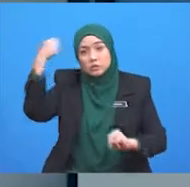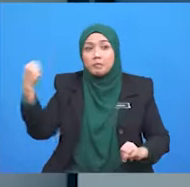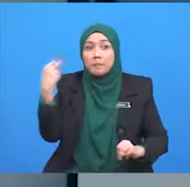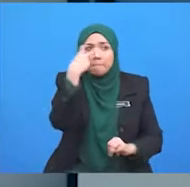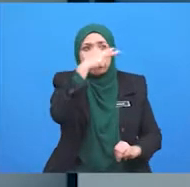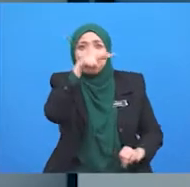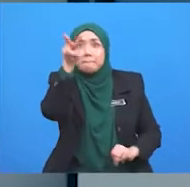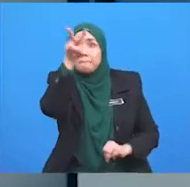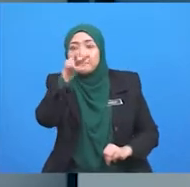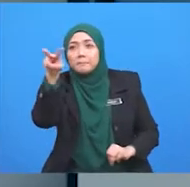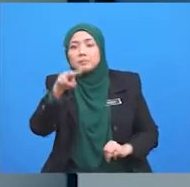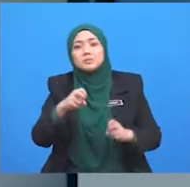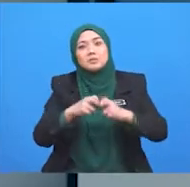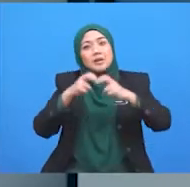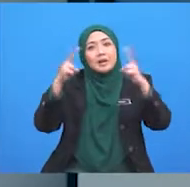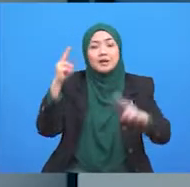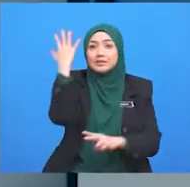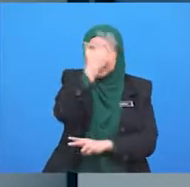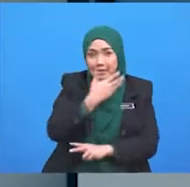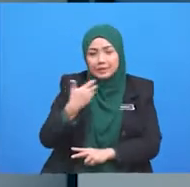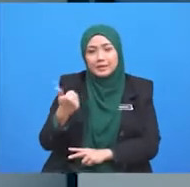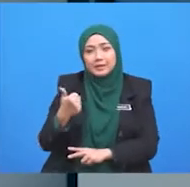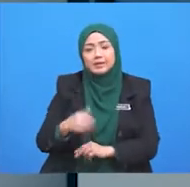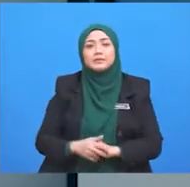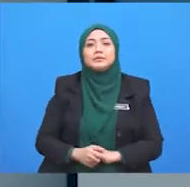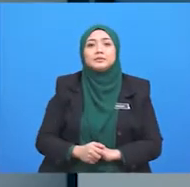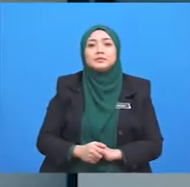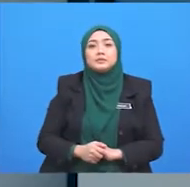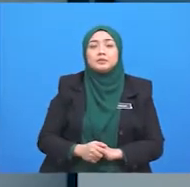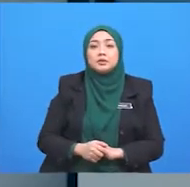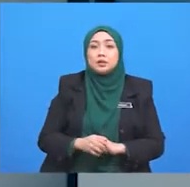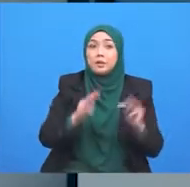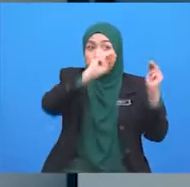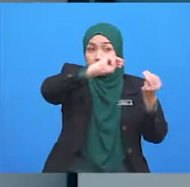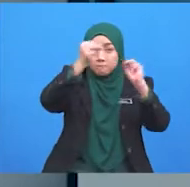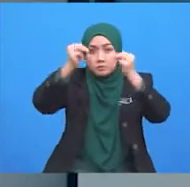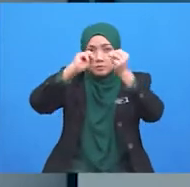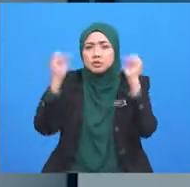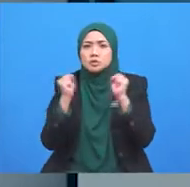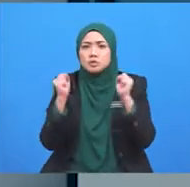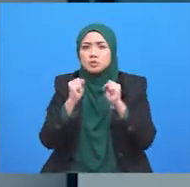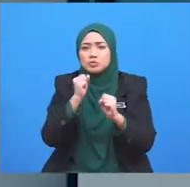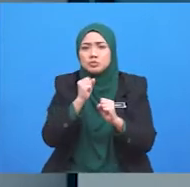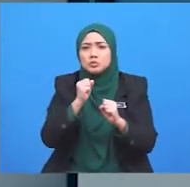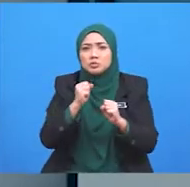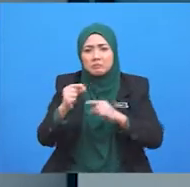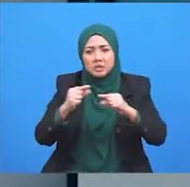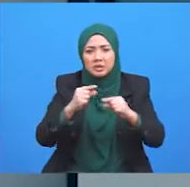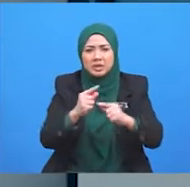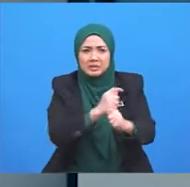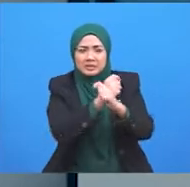musim luruh amat menarik dan cantik. Pada musim sejuk, kegiatan pelancongan terhad kerana salji yang